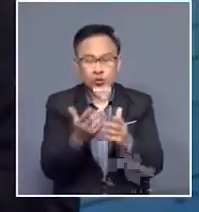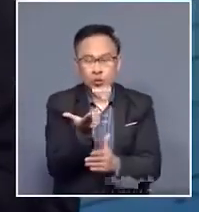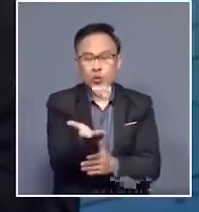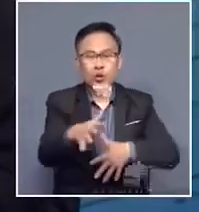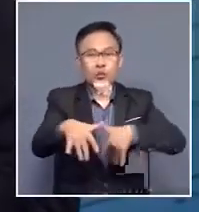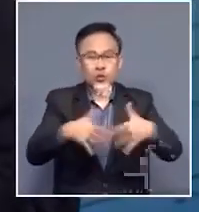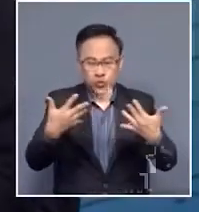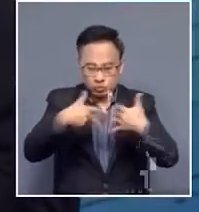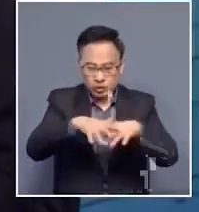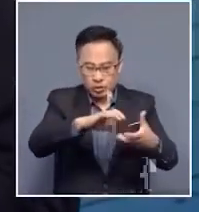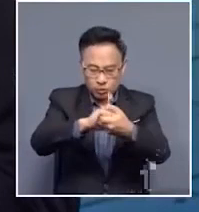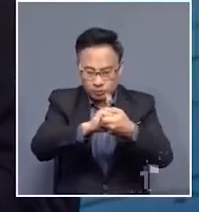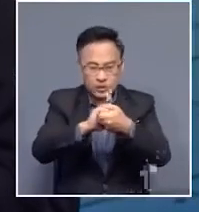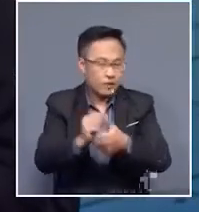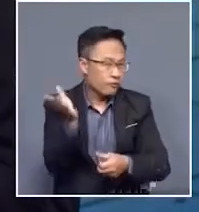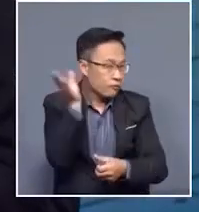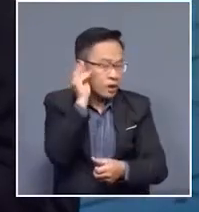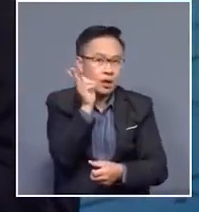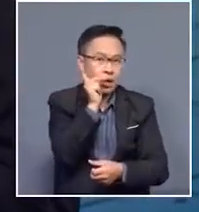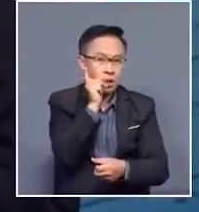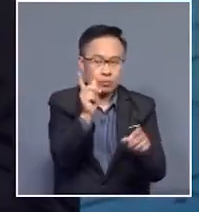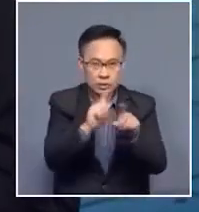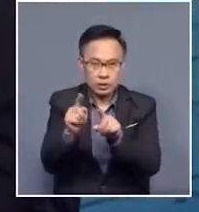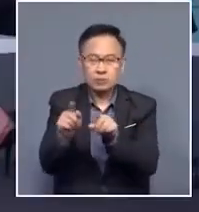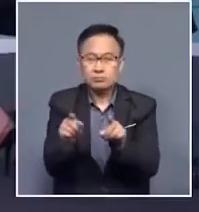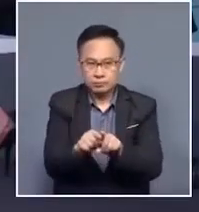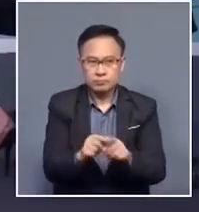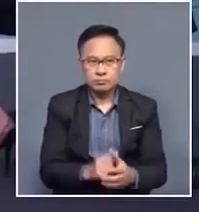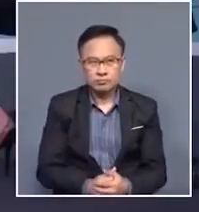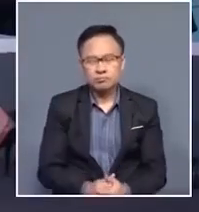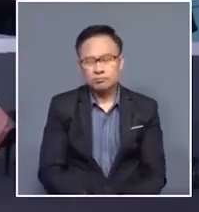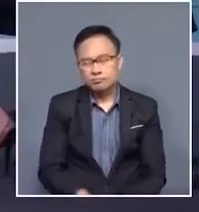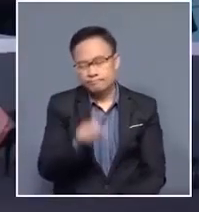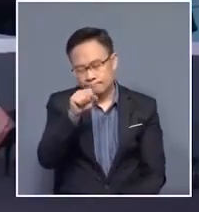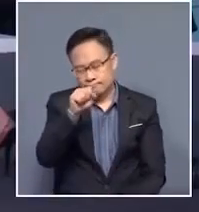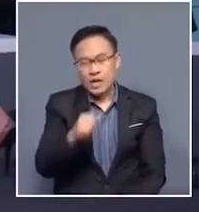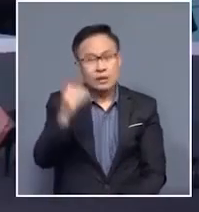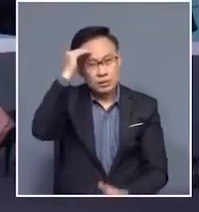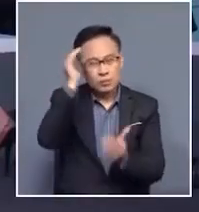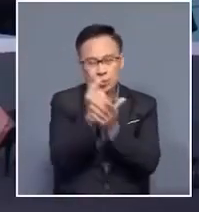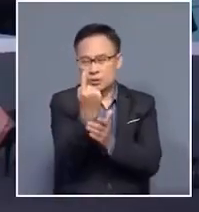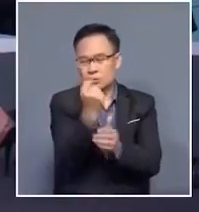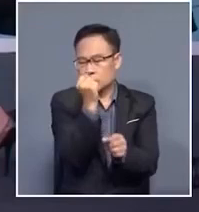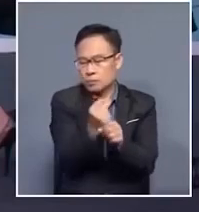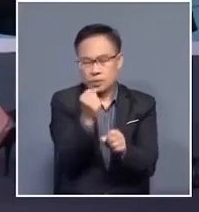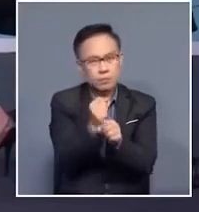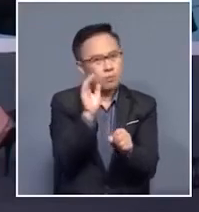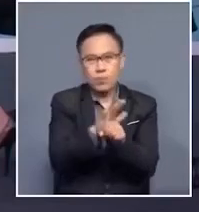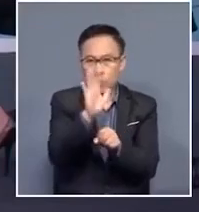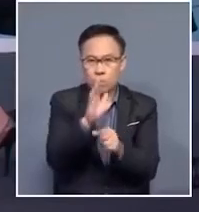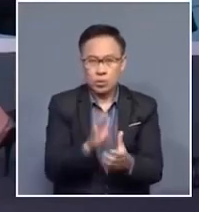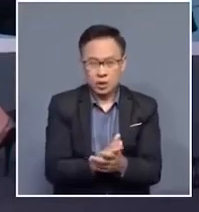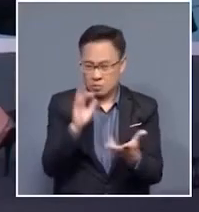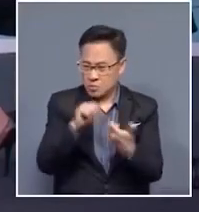ชาชนด้วยให้ติดตามข้อมูลข่าวสารใช่ไหมคะ ต้องเรียนว่าลำพังกำลังเจ้าที่ตำรวจอย่างเดียวเนี่ยไม่เพียงพอเพราะกรณีที่เข้าสถาน